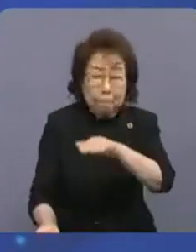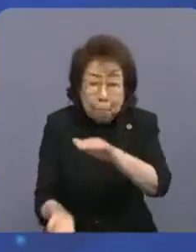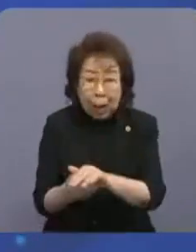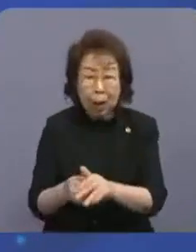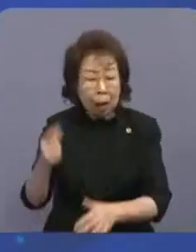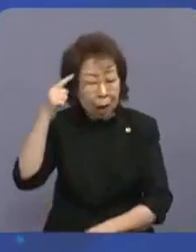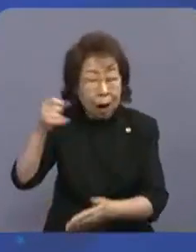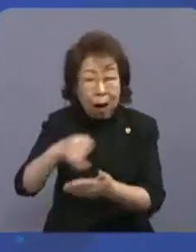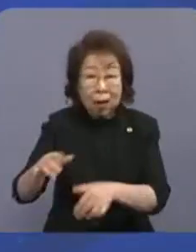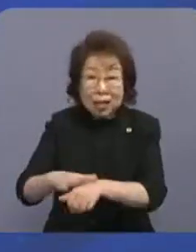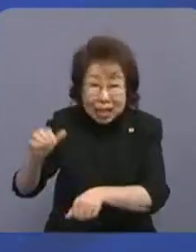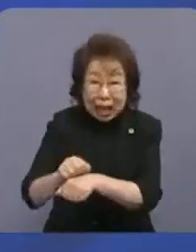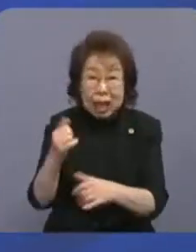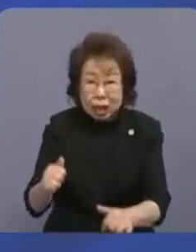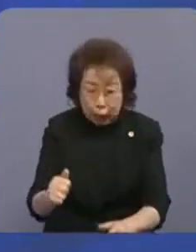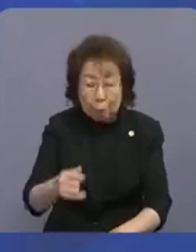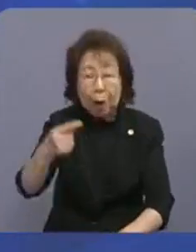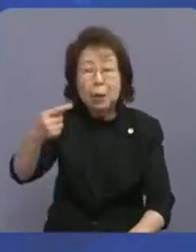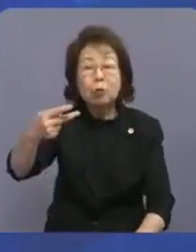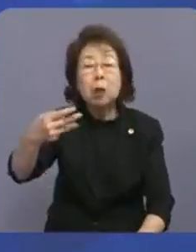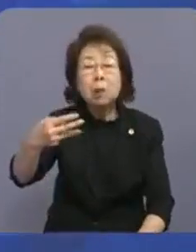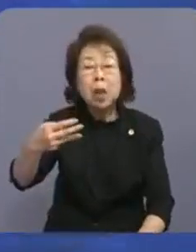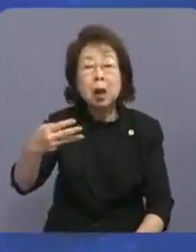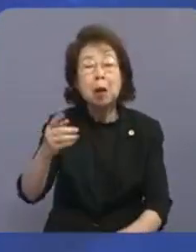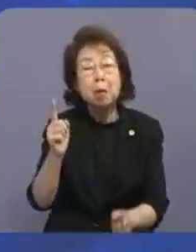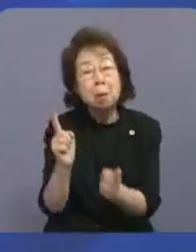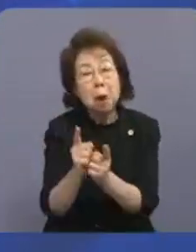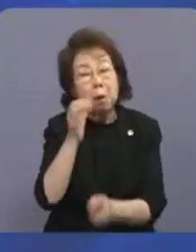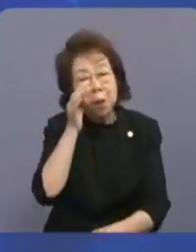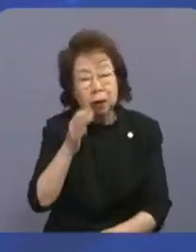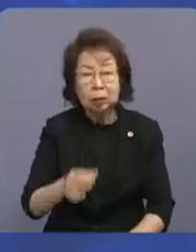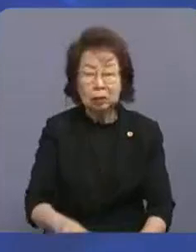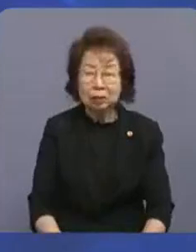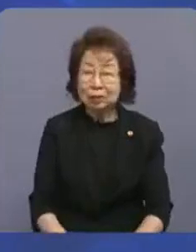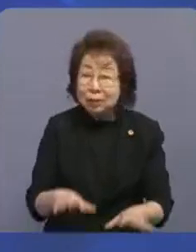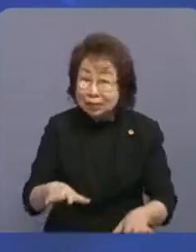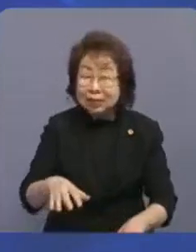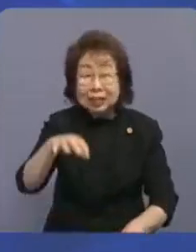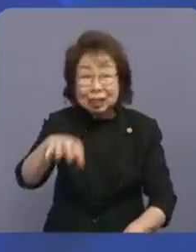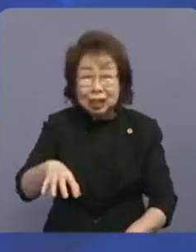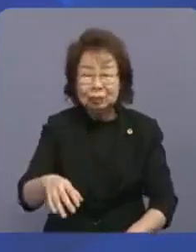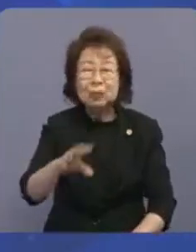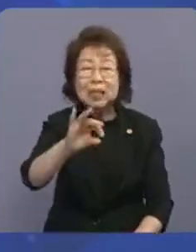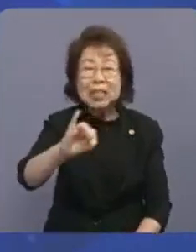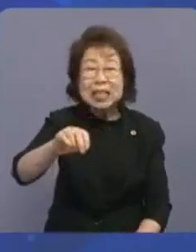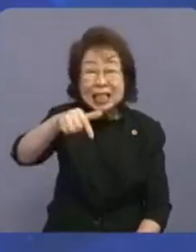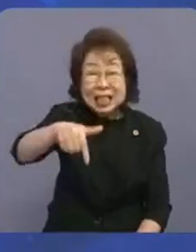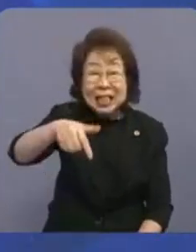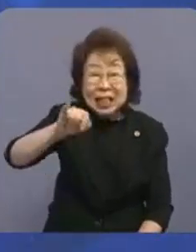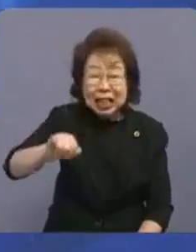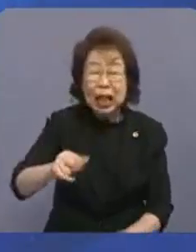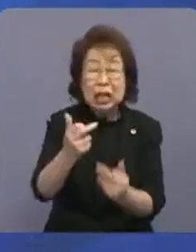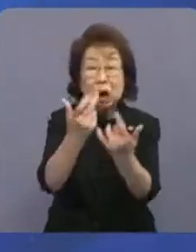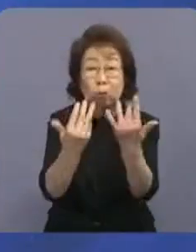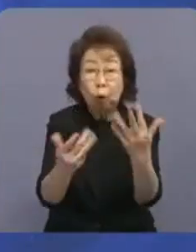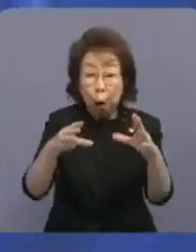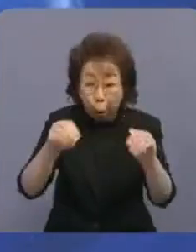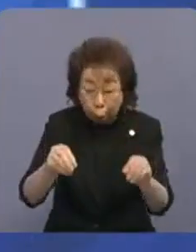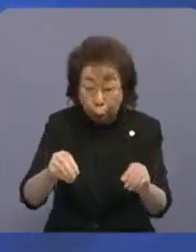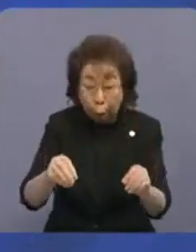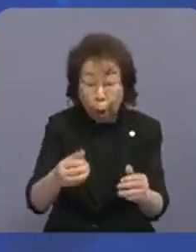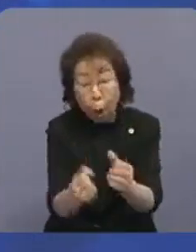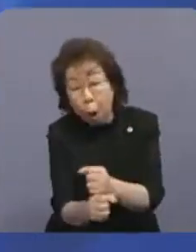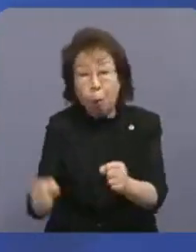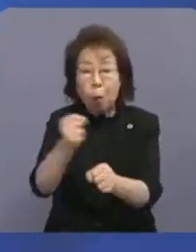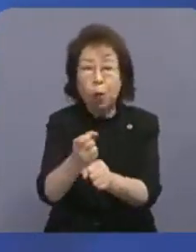사회 혁신가들을 네 차례 걸쳐 만나봅니다. 오늘 첫 번째로 지역에서 이끼로 산불 피해 지역을 복구하는